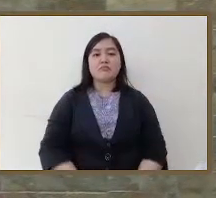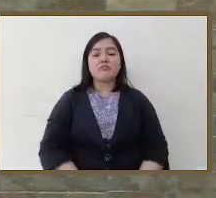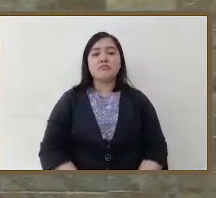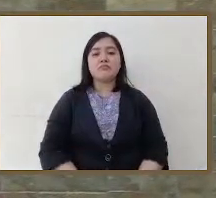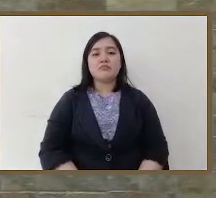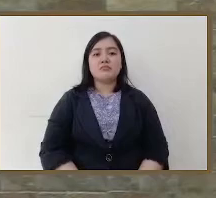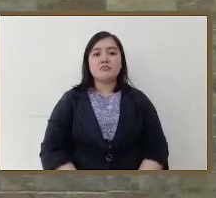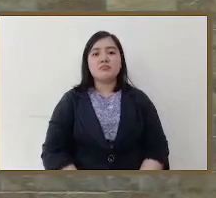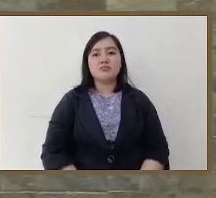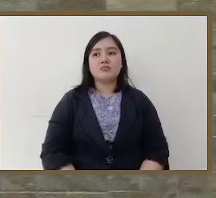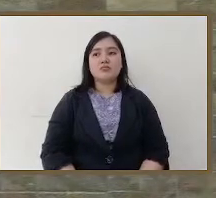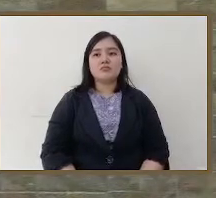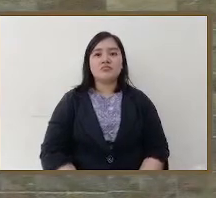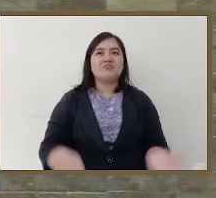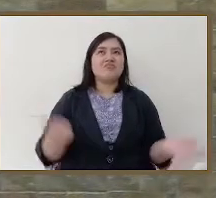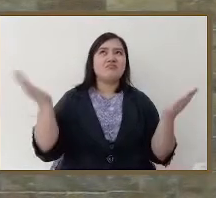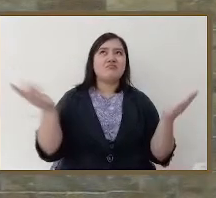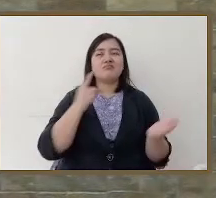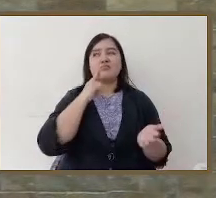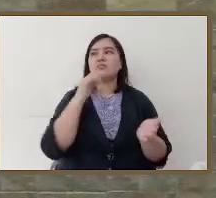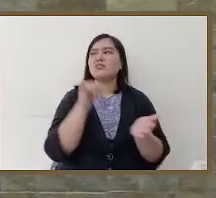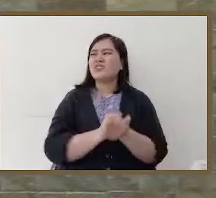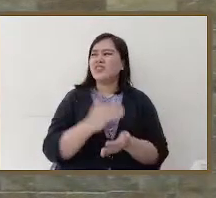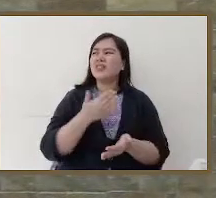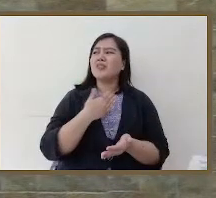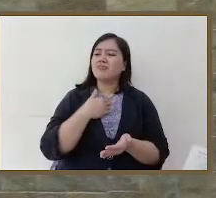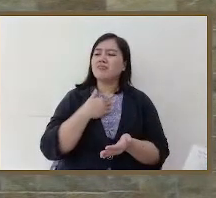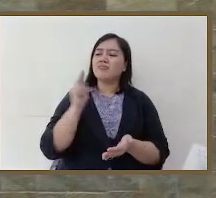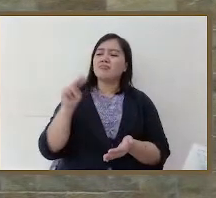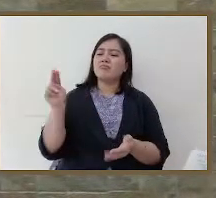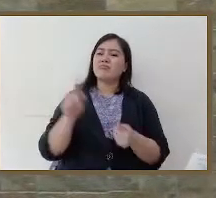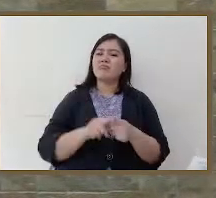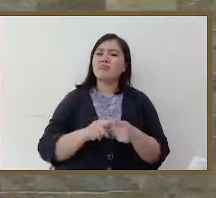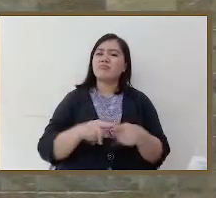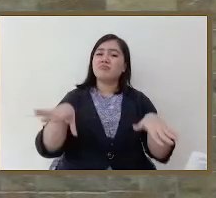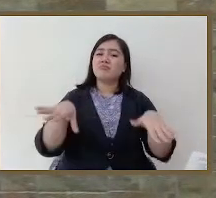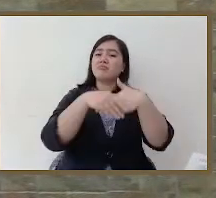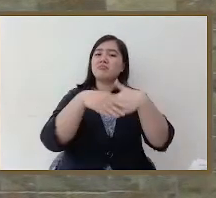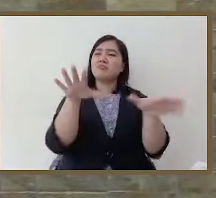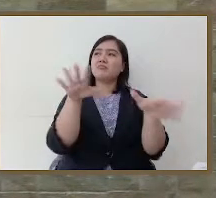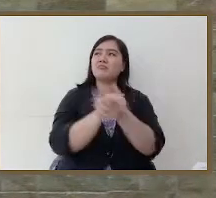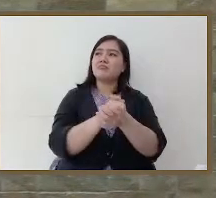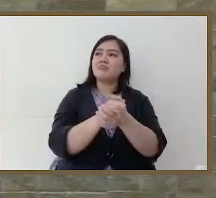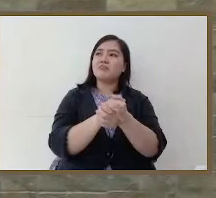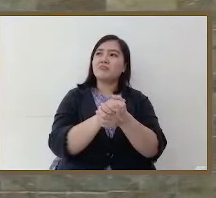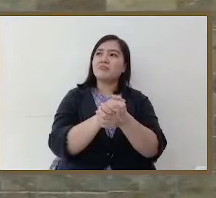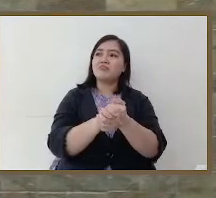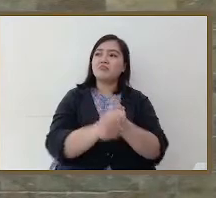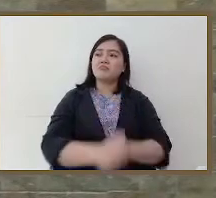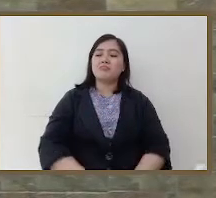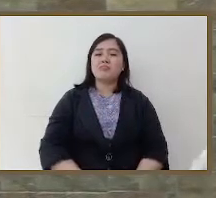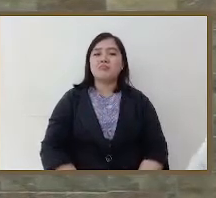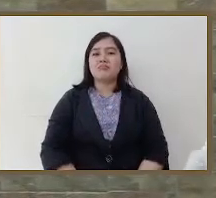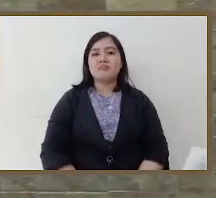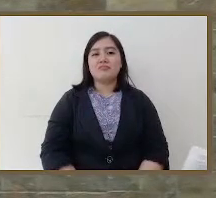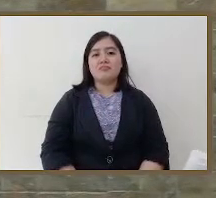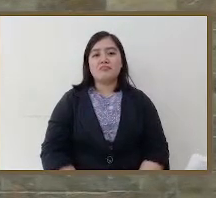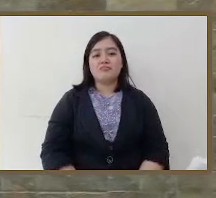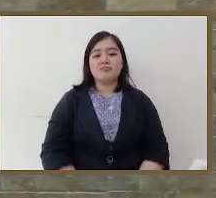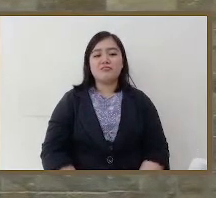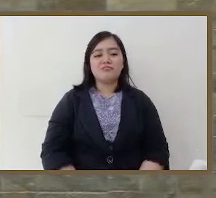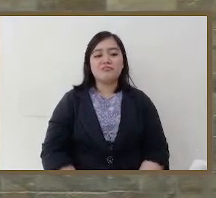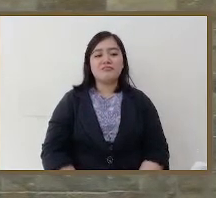Kinakailangan ko na pong magpakasal. Ha? Ni wala pa akong plano. Ni hindi ko alam na may plano ka na mag-aasawa. Ba't ka